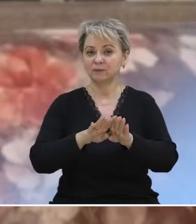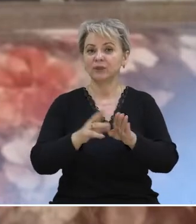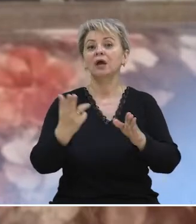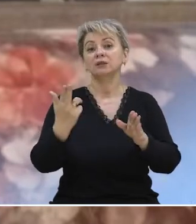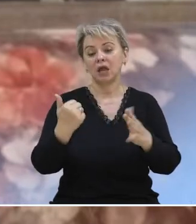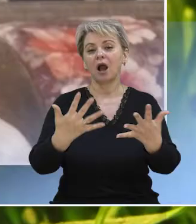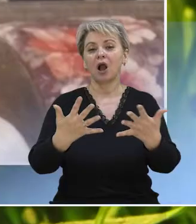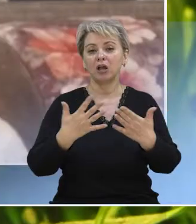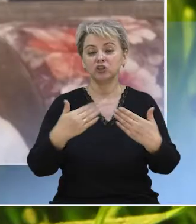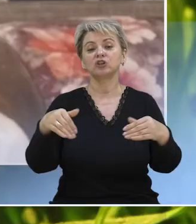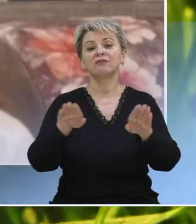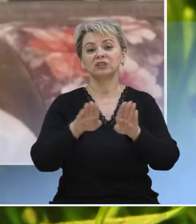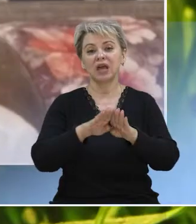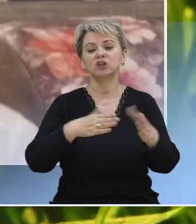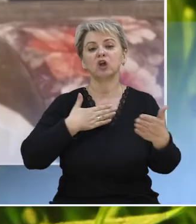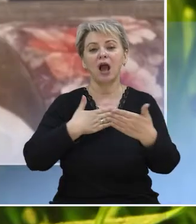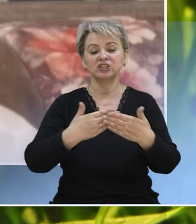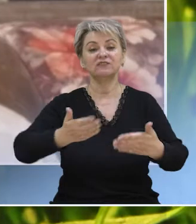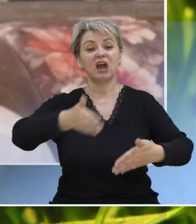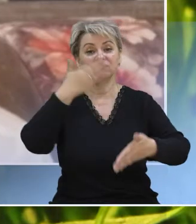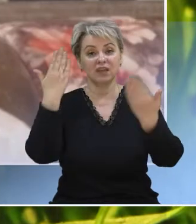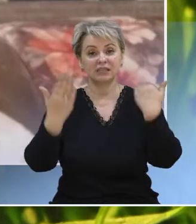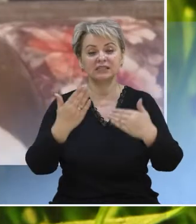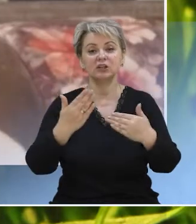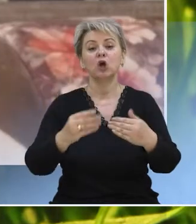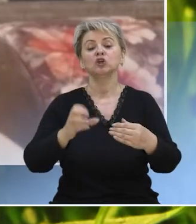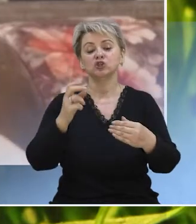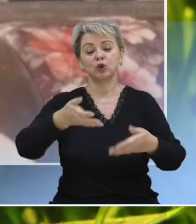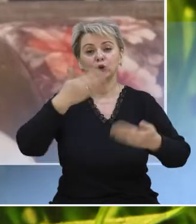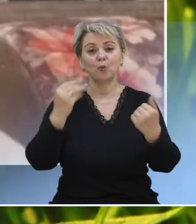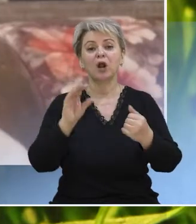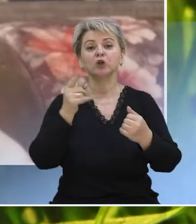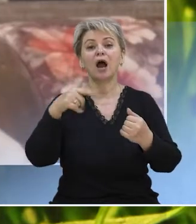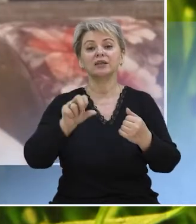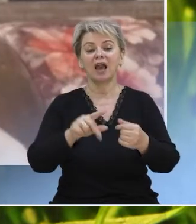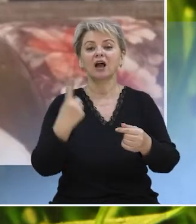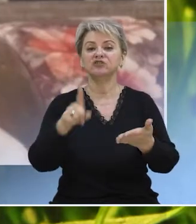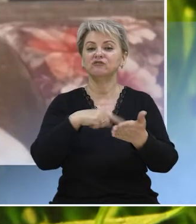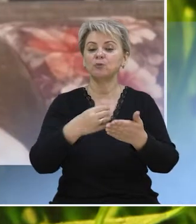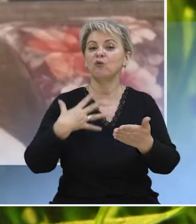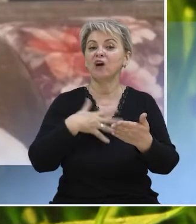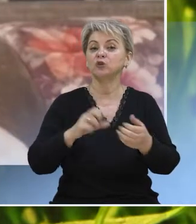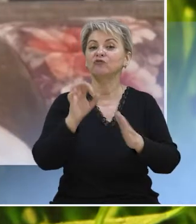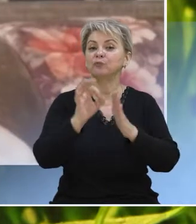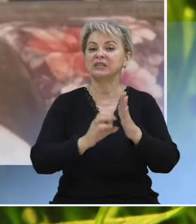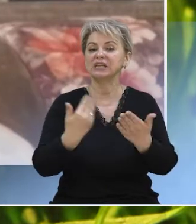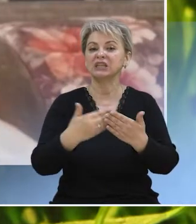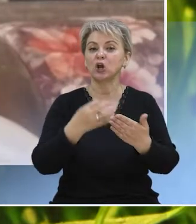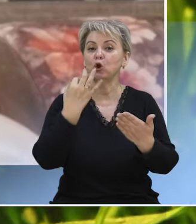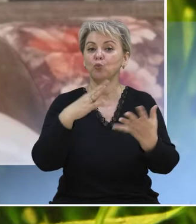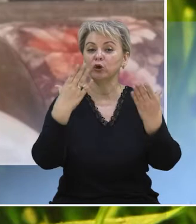уже... Да, конечно вливаемся. Же. Вот так же активно, весело, с юмором. Аня, вопрос, который всегда меня волнует, в